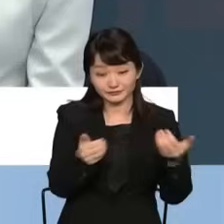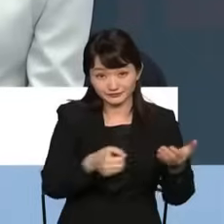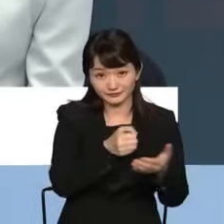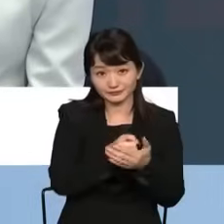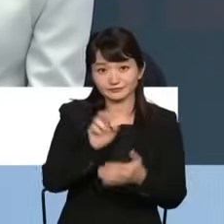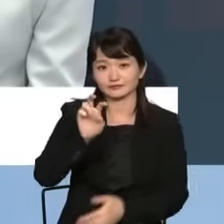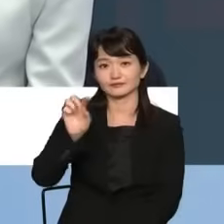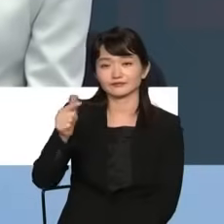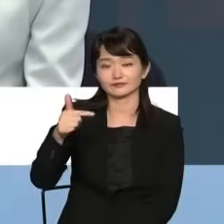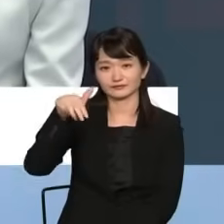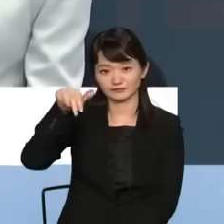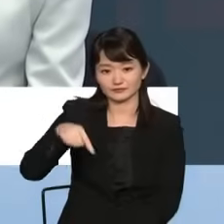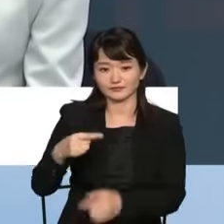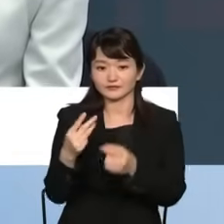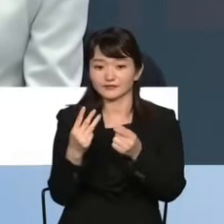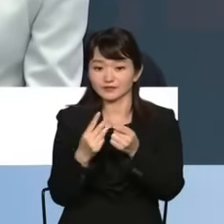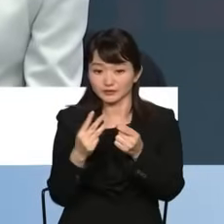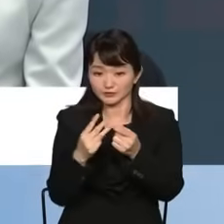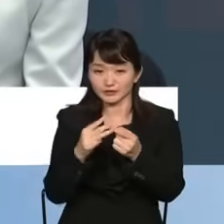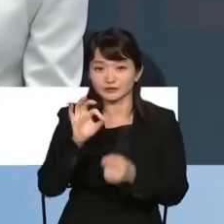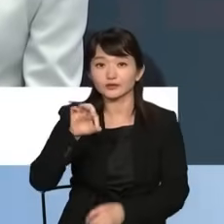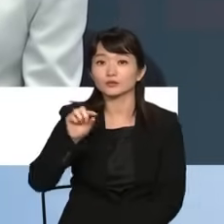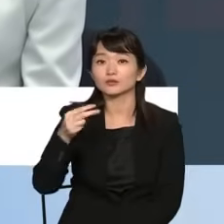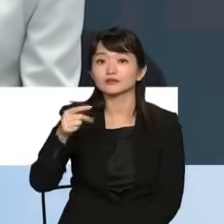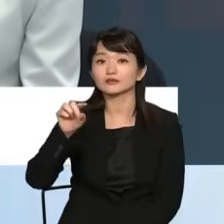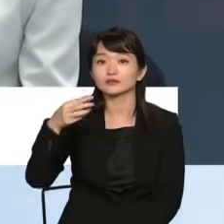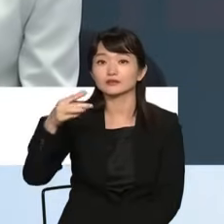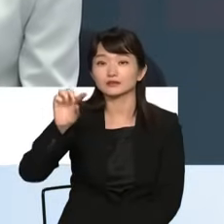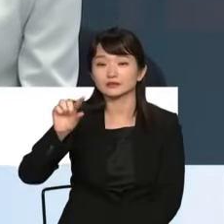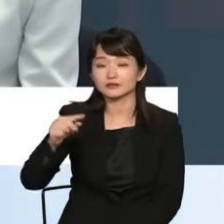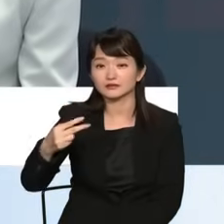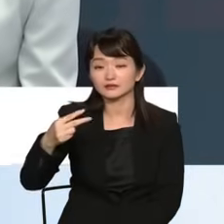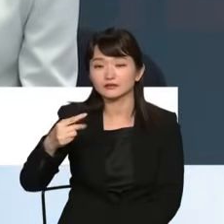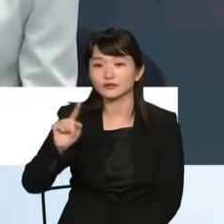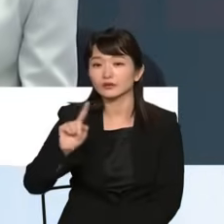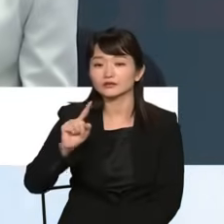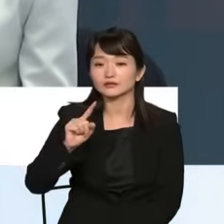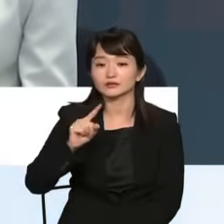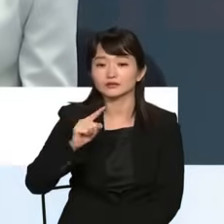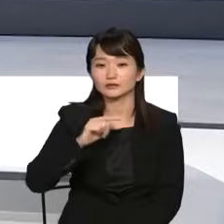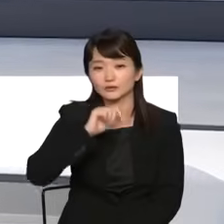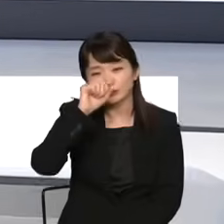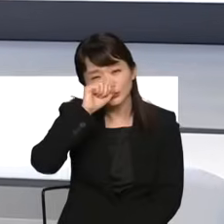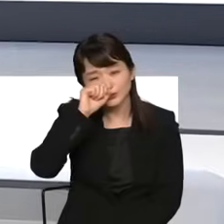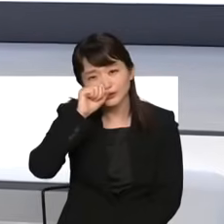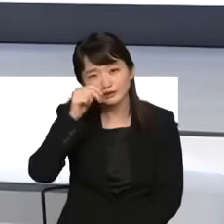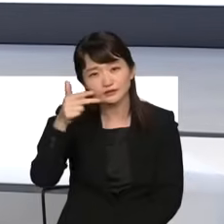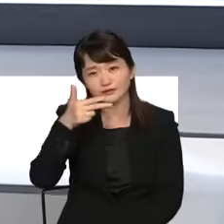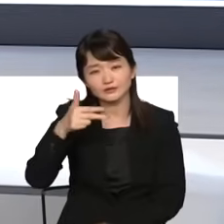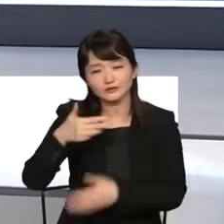감동 영화 원더랜드로 돌아왔습니다. 원더랜드의 어떤 점이 좀 가장 마음이 끌렸을까요?